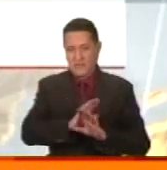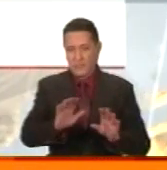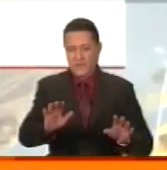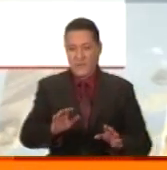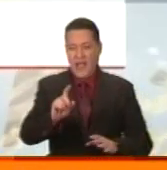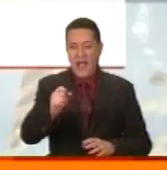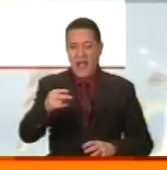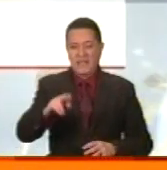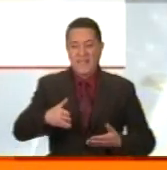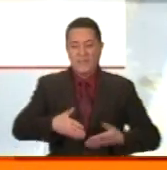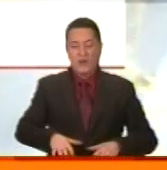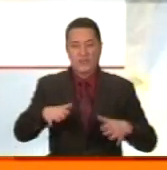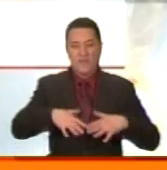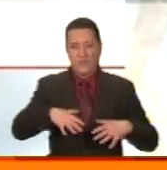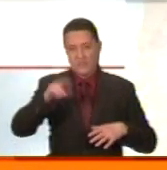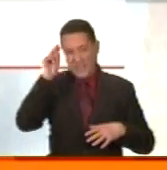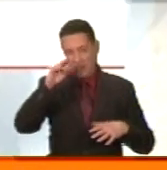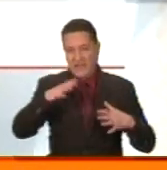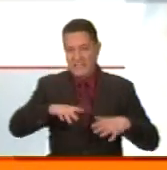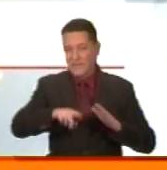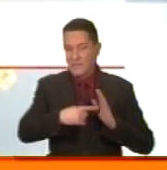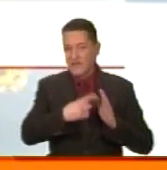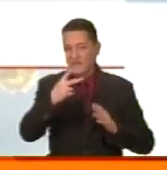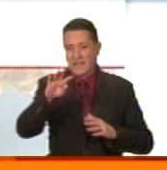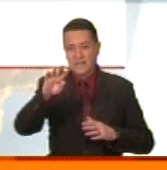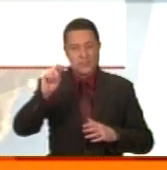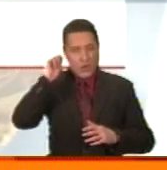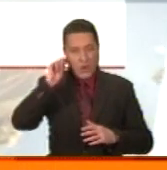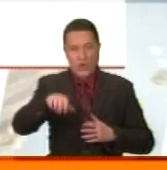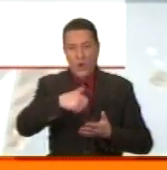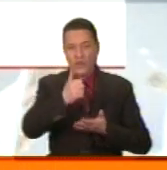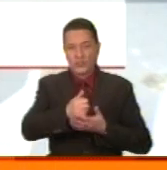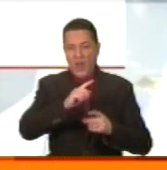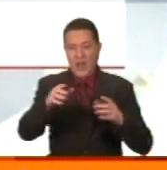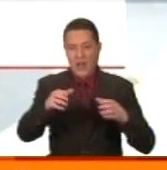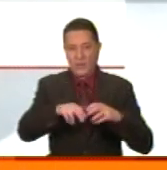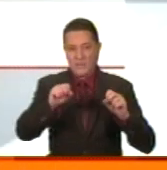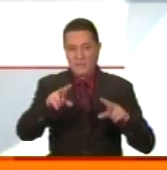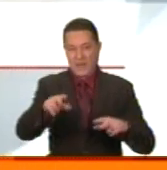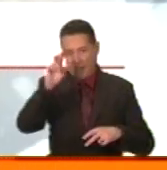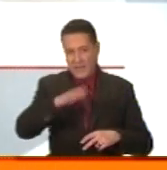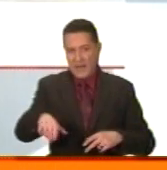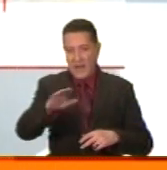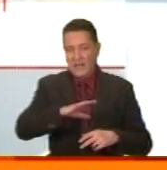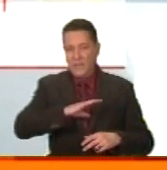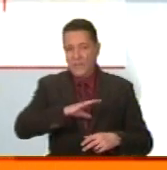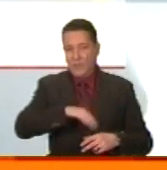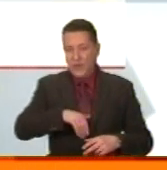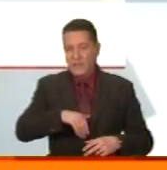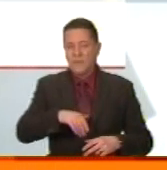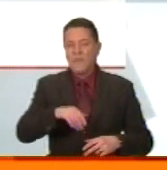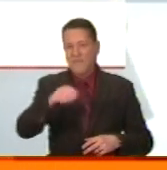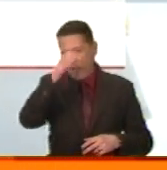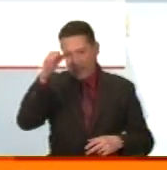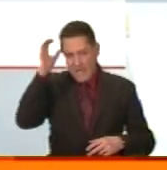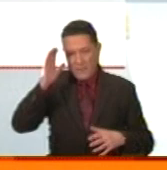Деканоїдзе народилася в Грузії, навчалася в Тбілісі. Вже у 24 роки очолила Раду безпеки країни. Потім ректорувала в Академії грузинської